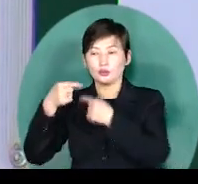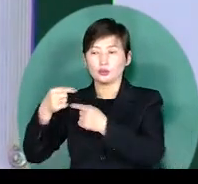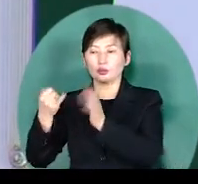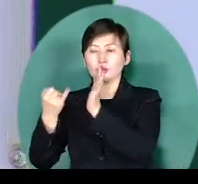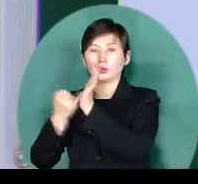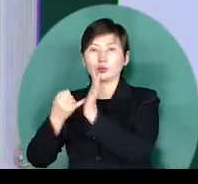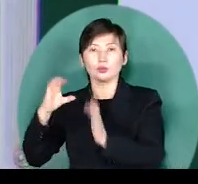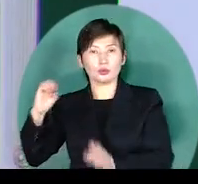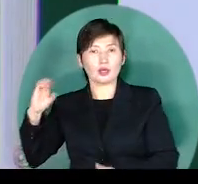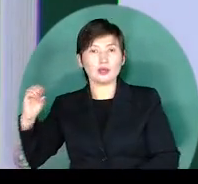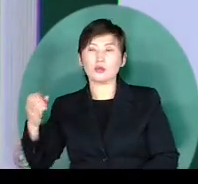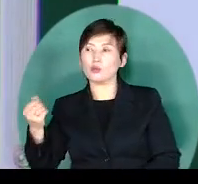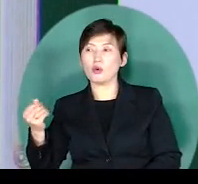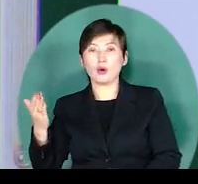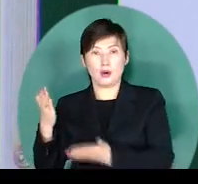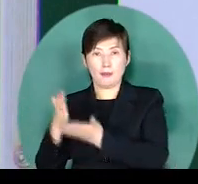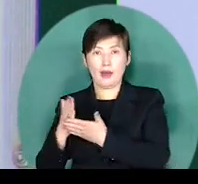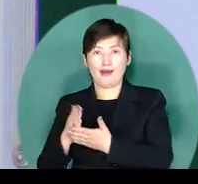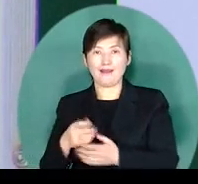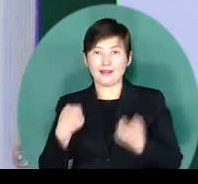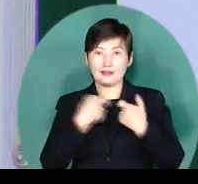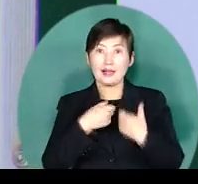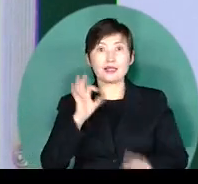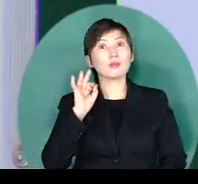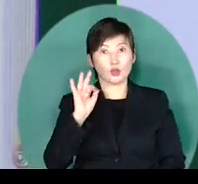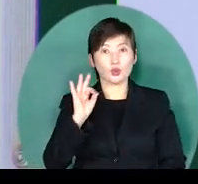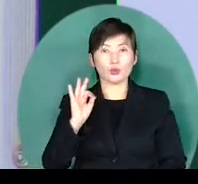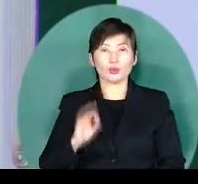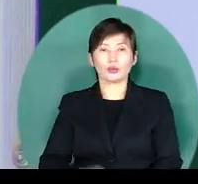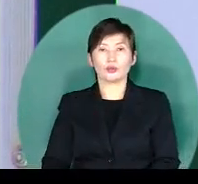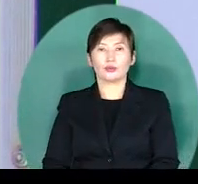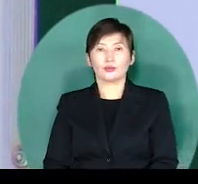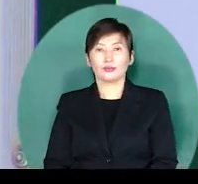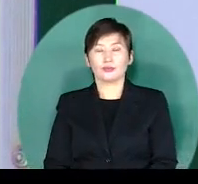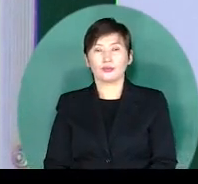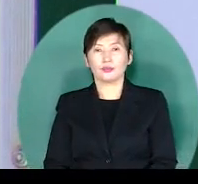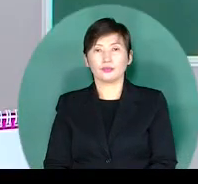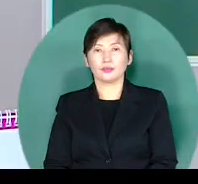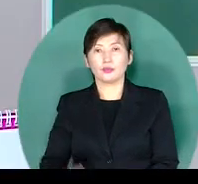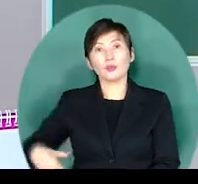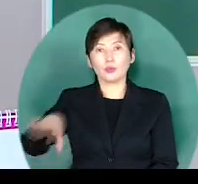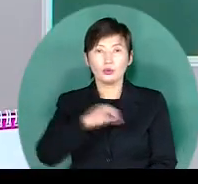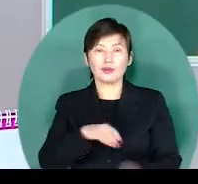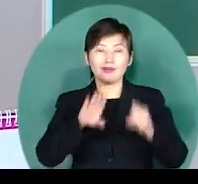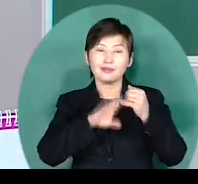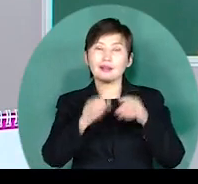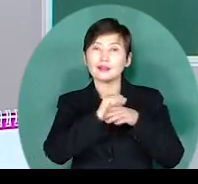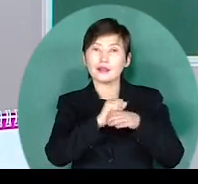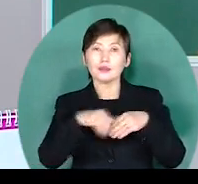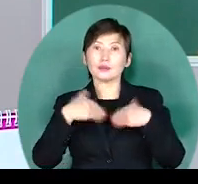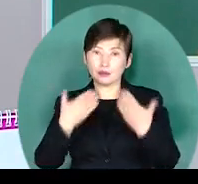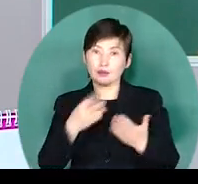үржүүлэхэд 600 төгрөг гарч байна. За, ингэж утсан бол өөрийгөө зөв бодсон гэж ойлгож болно гэсэн үг. За, ингэж бүгдээрээ дараагийн даалгавар